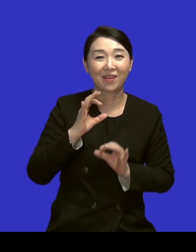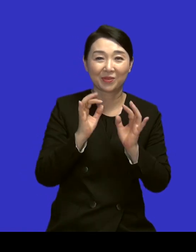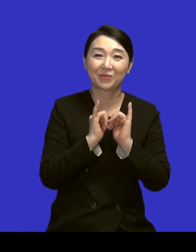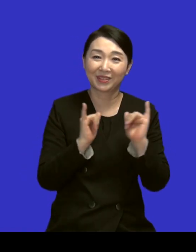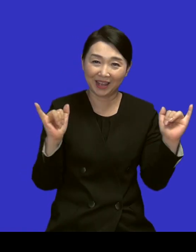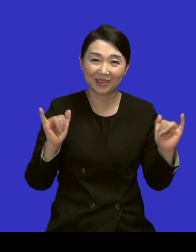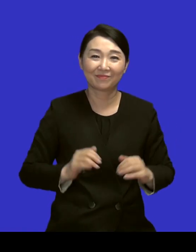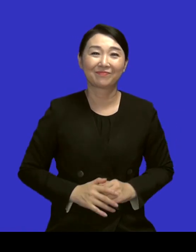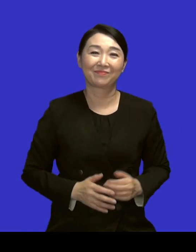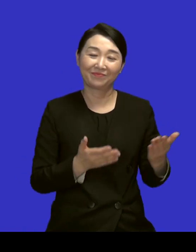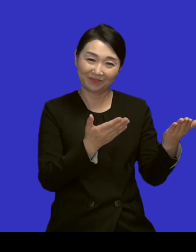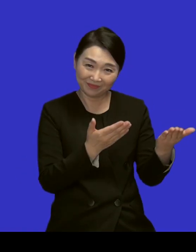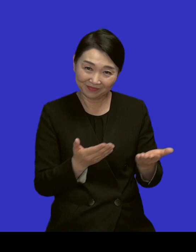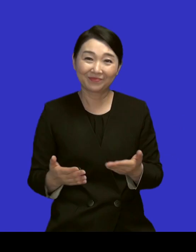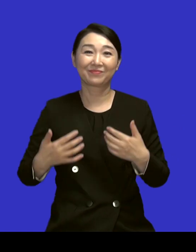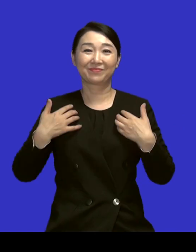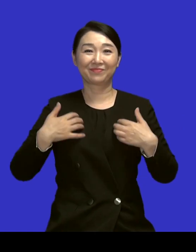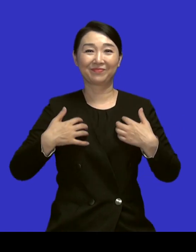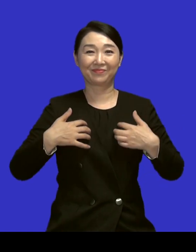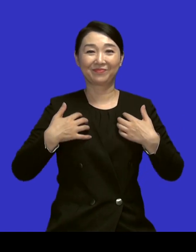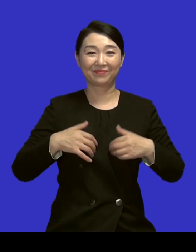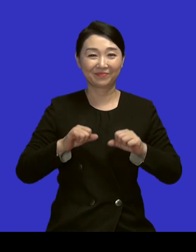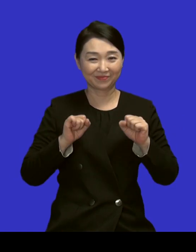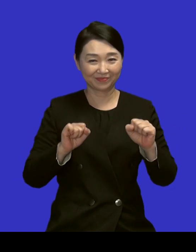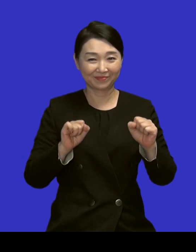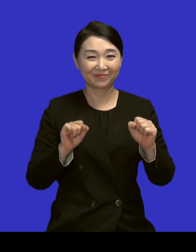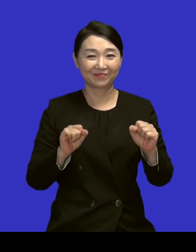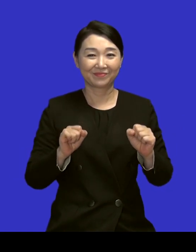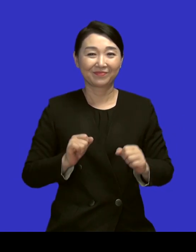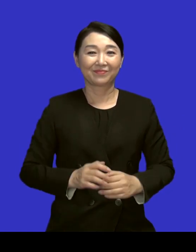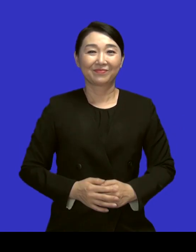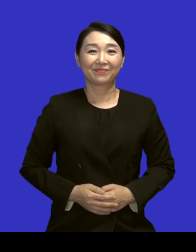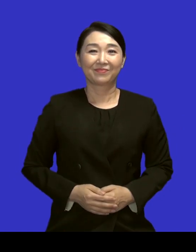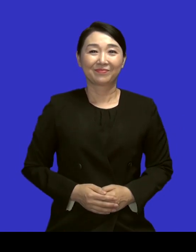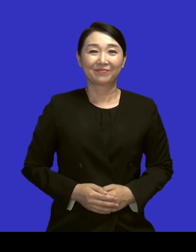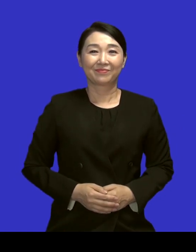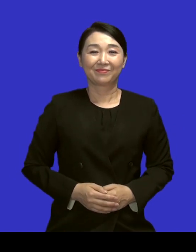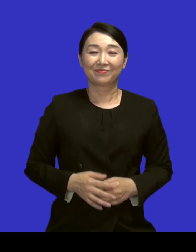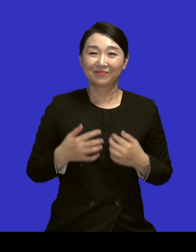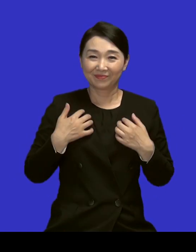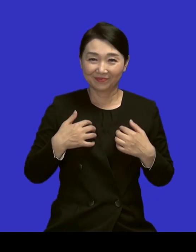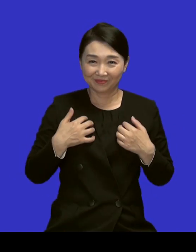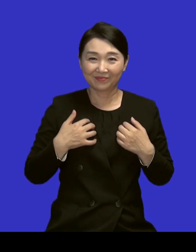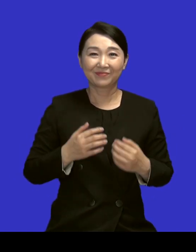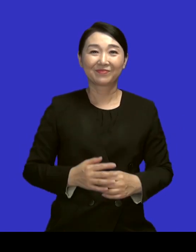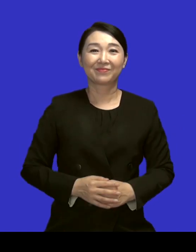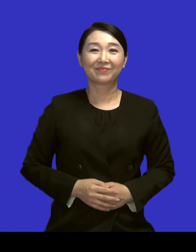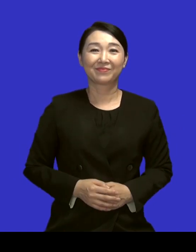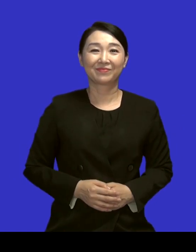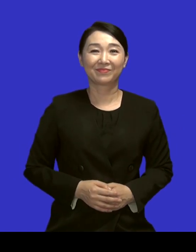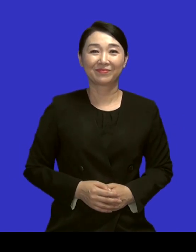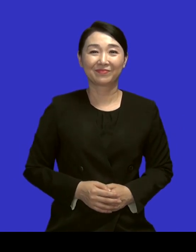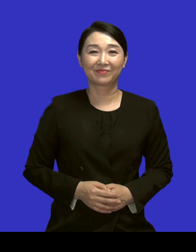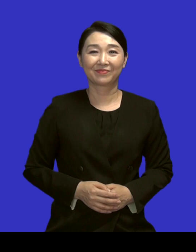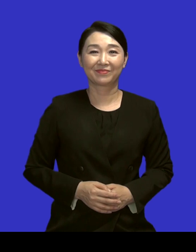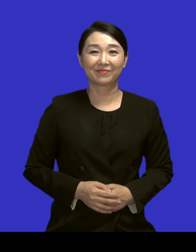오세요. 안녕하세요. 안녕하세요. 안녕하세요. 안녕하세요. 반갑습니다. 안녕하세요. 안녕하세요.